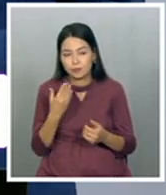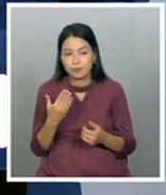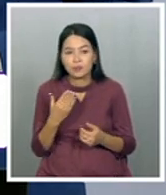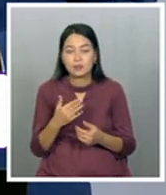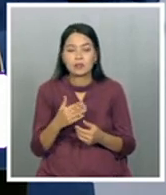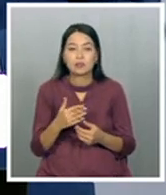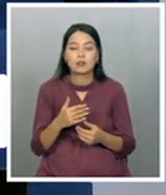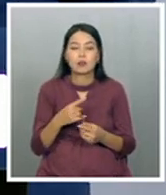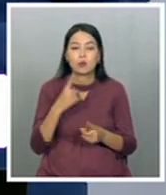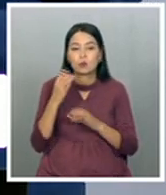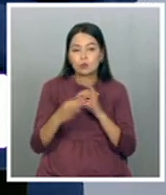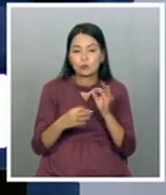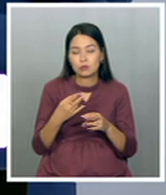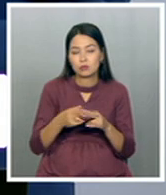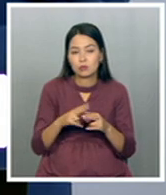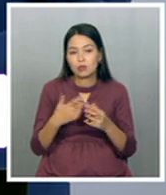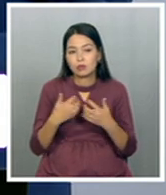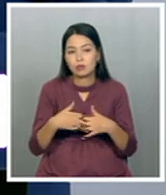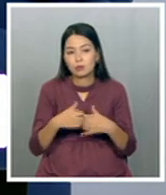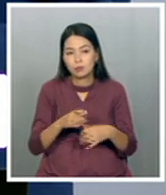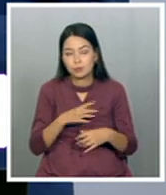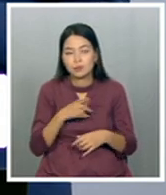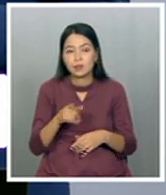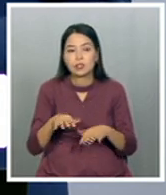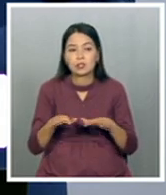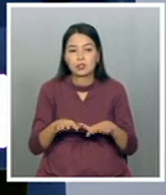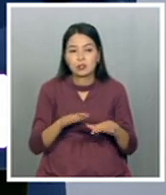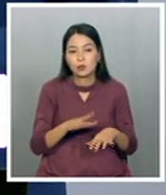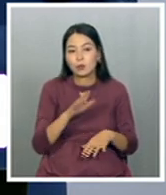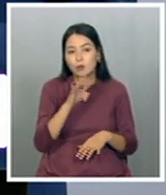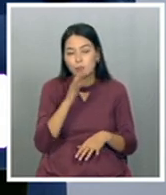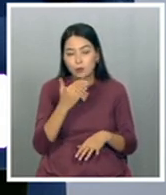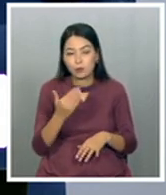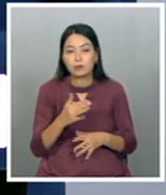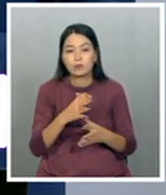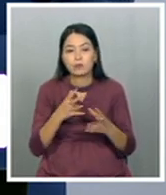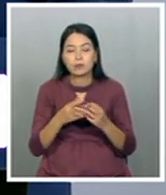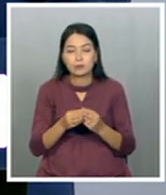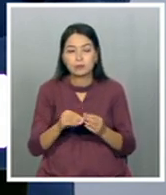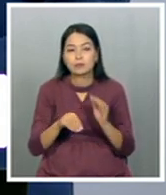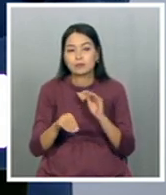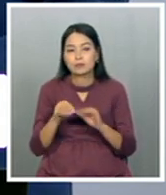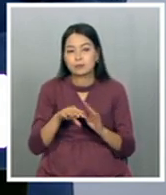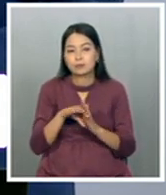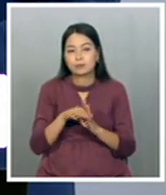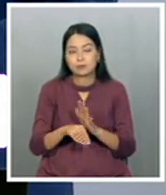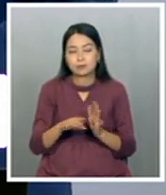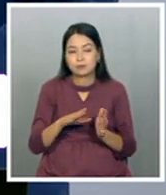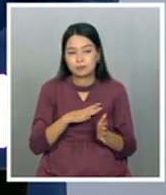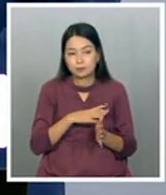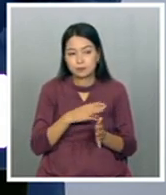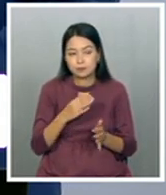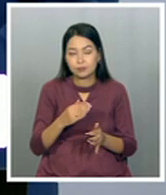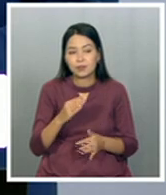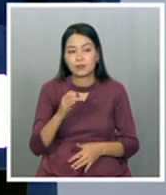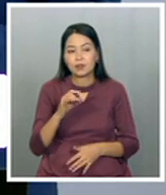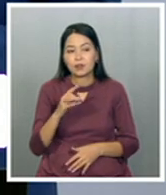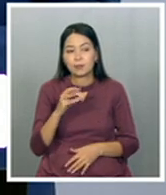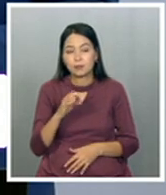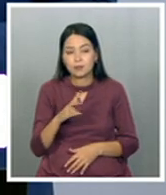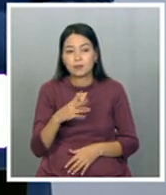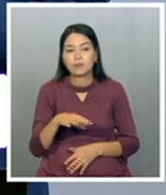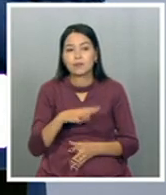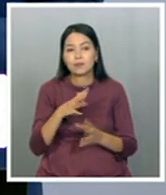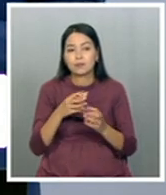болуға тиіс еді. Бірақ ол жергілікті уақыт жұманы көрсетіп тұрды. Бұндай бір түсініксіз сәтті бұл Фернан Магеллан және оның